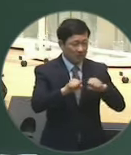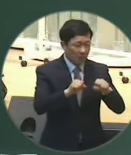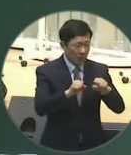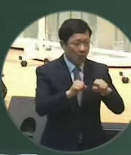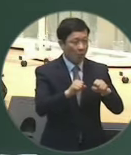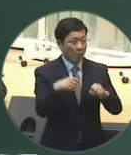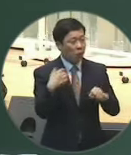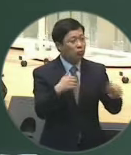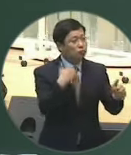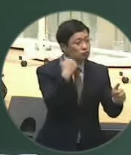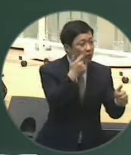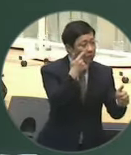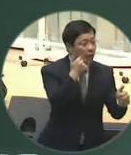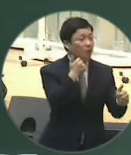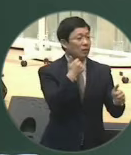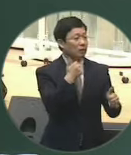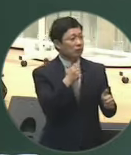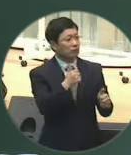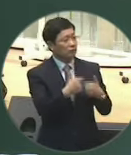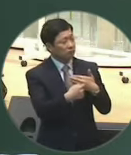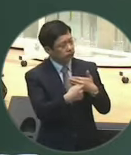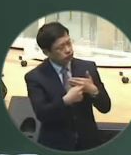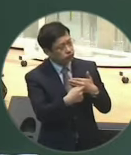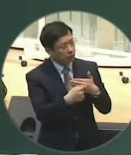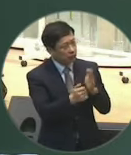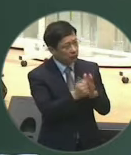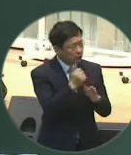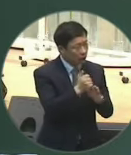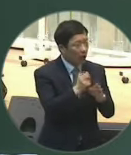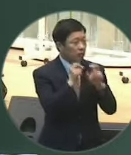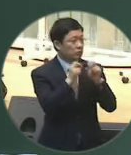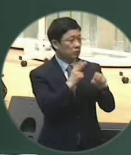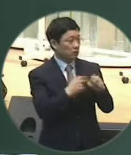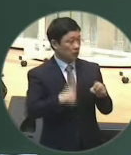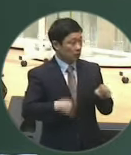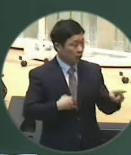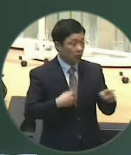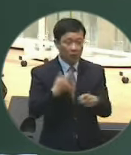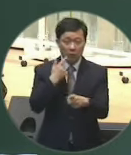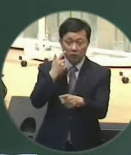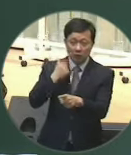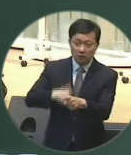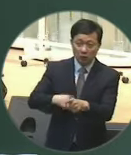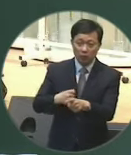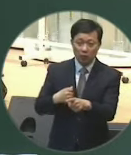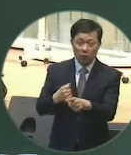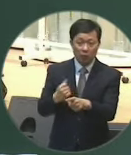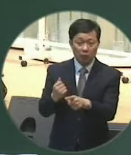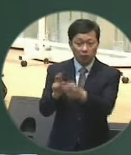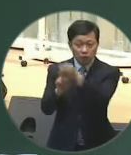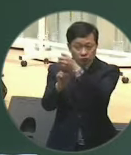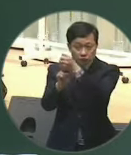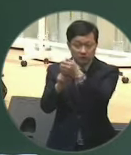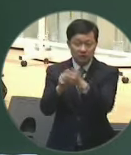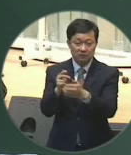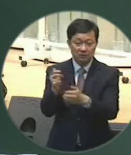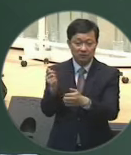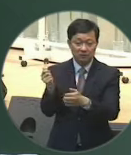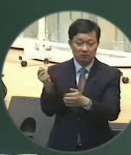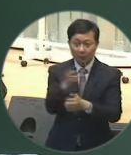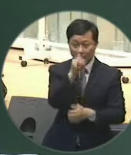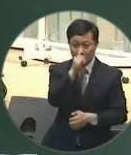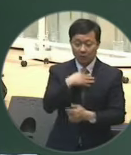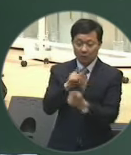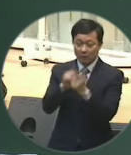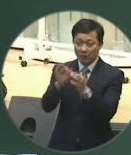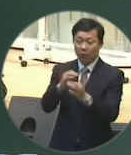얘가 보니까 믿음도 없어 보이는데 선교사 자녀. Oh, this person is actually moving the entire generation and it even looks like they don't have faith, but